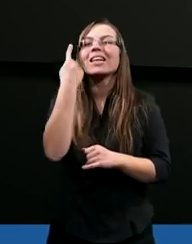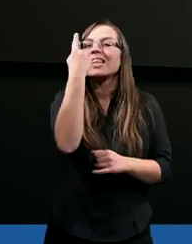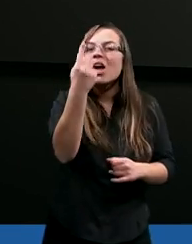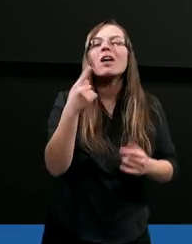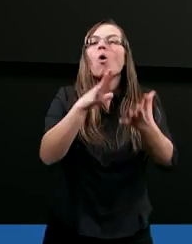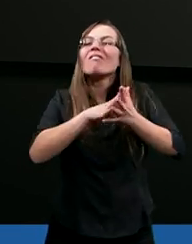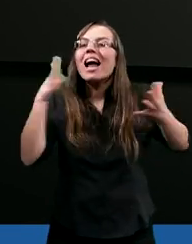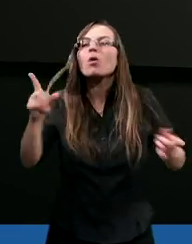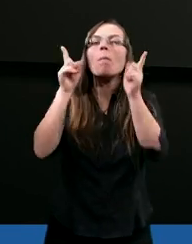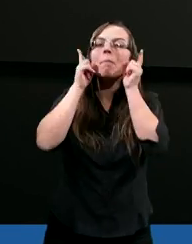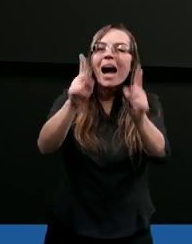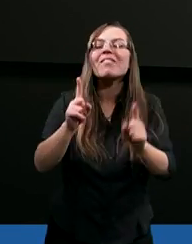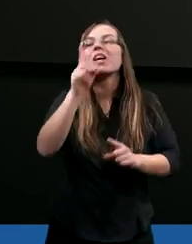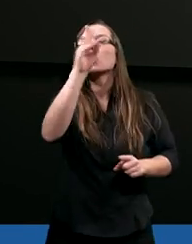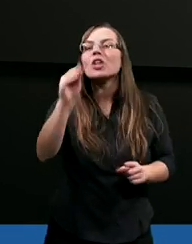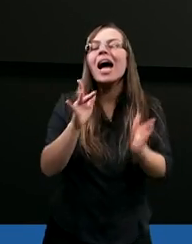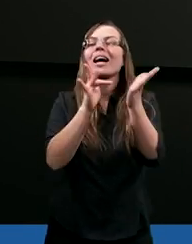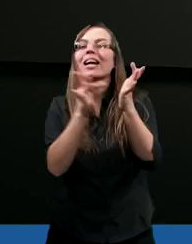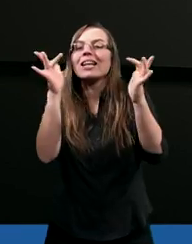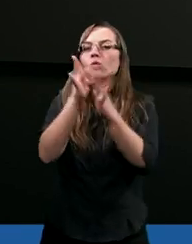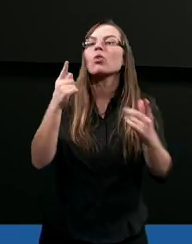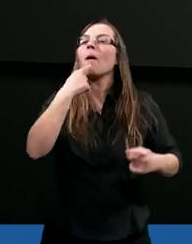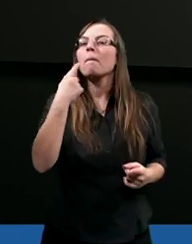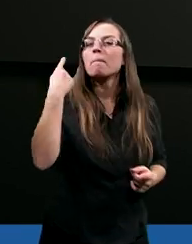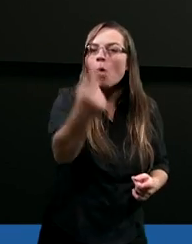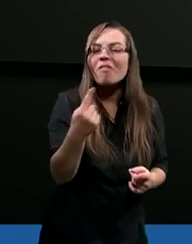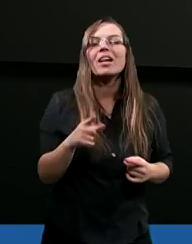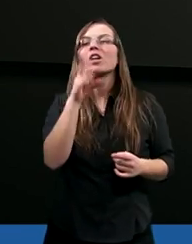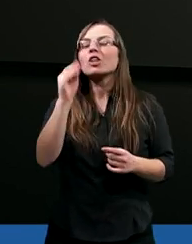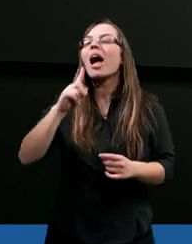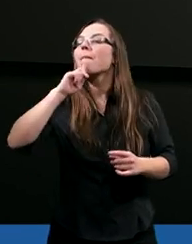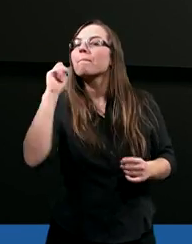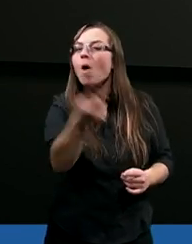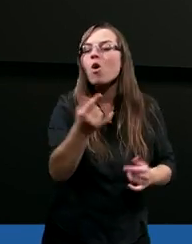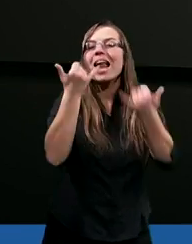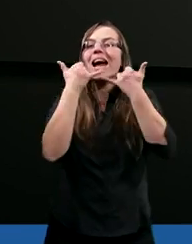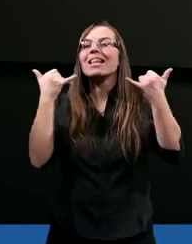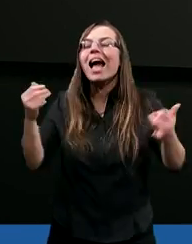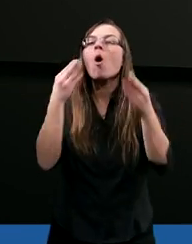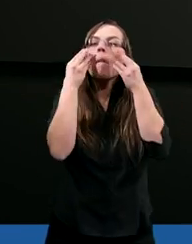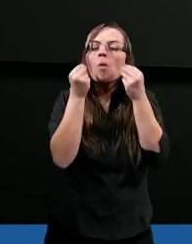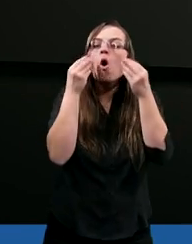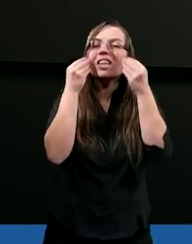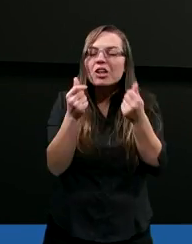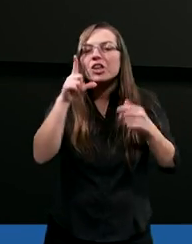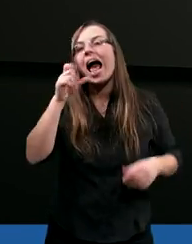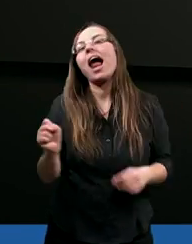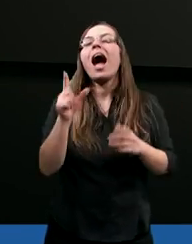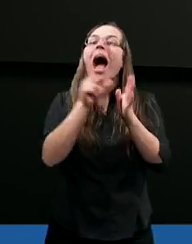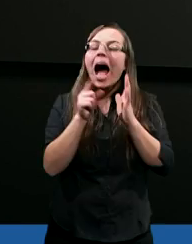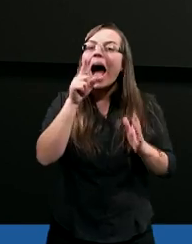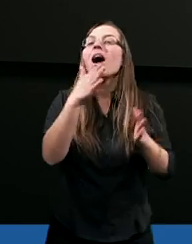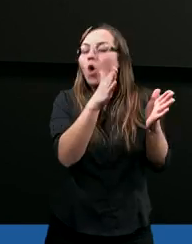jedną wielką prawdę, że Chrystus powiedział, że pośle innego pocieszyciela,